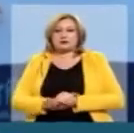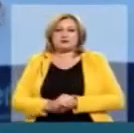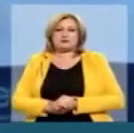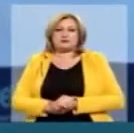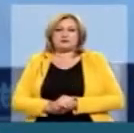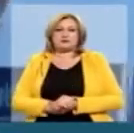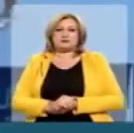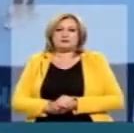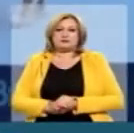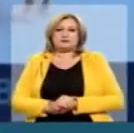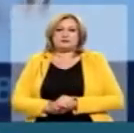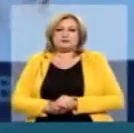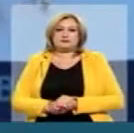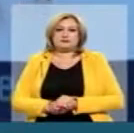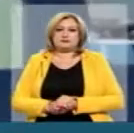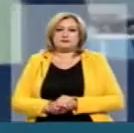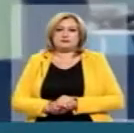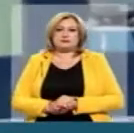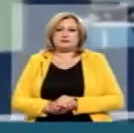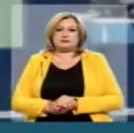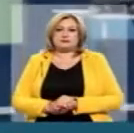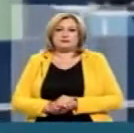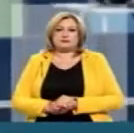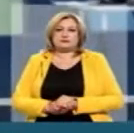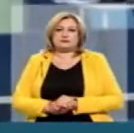спортшылар өздеріне көрсетілген қолдау үшін үлкен